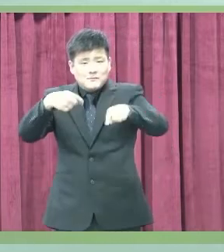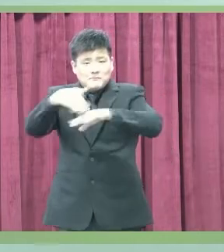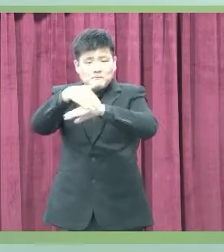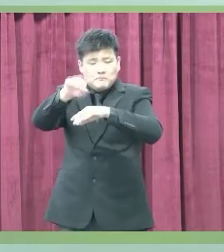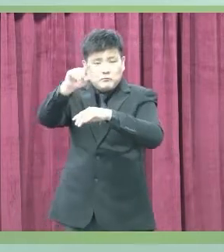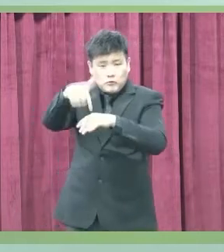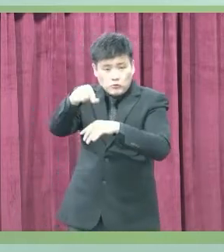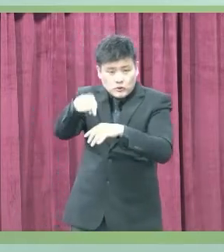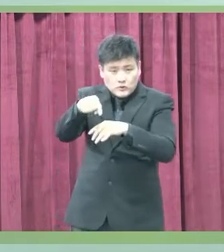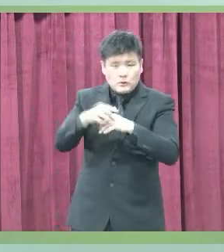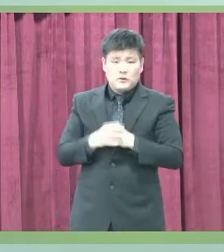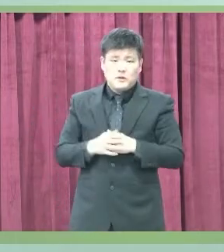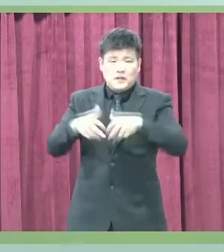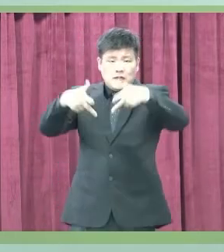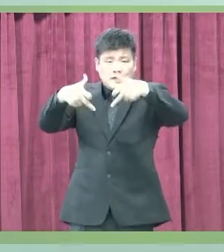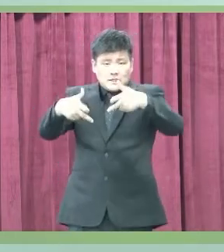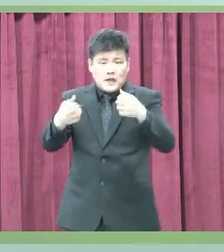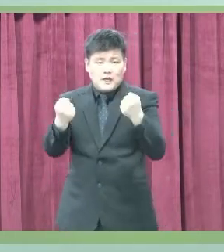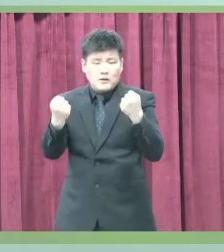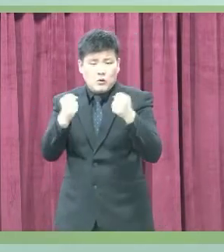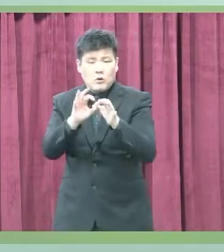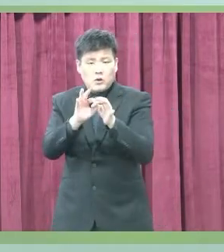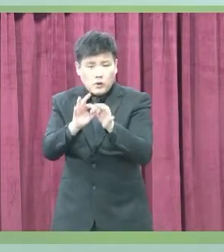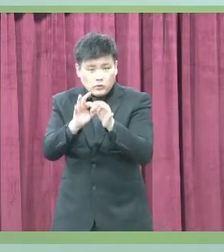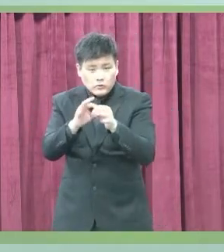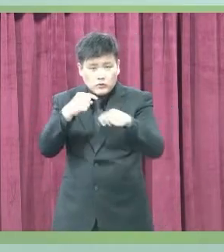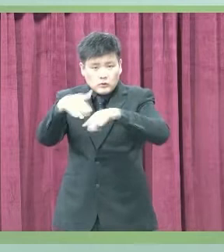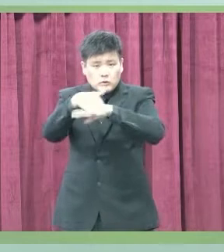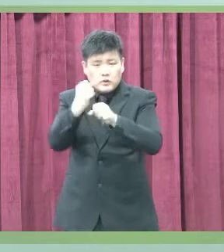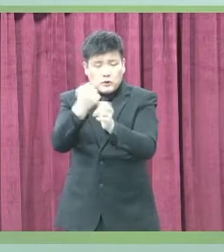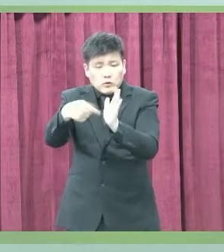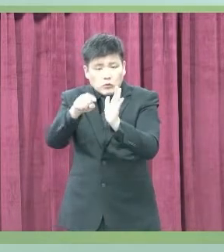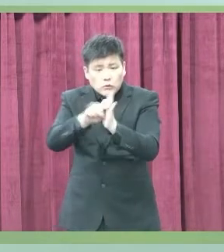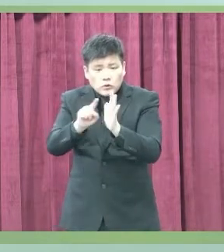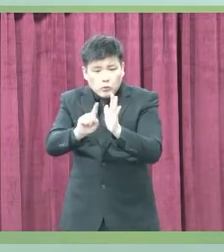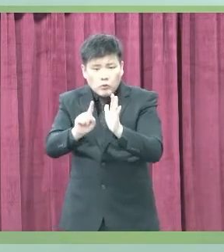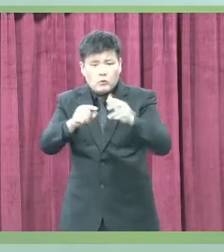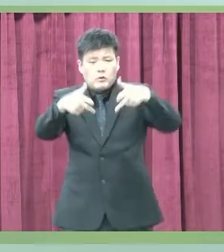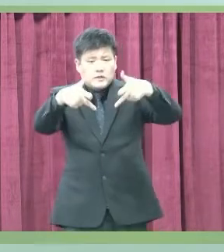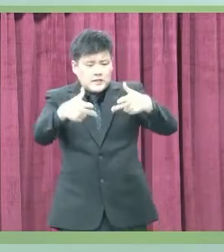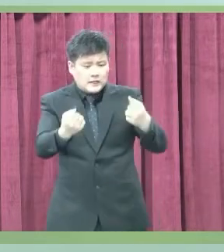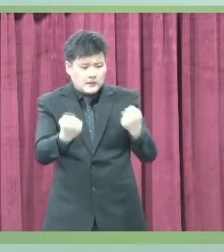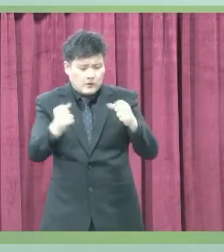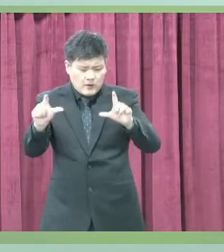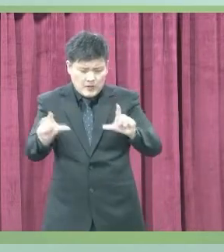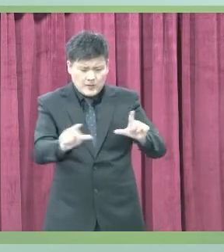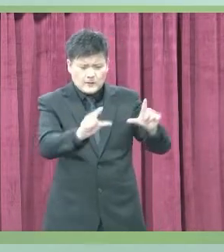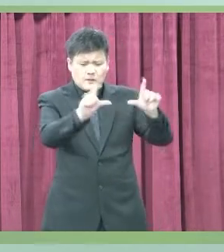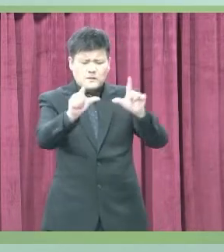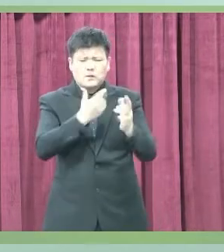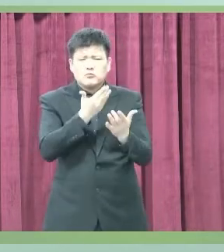장애인 건강 정책을 수립할 때 가장 대표적인 지표는 결국은 건강한 삶입니다. 그래서 장애인이